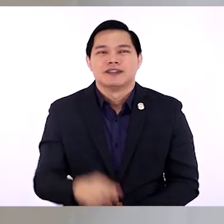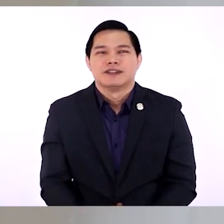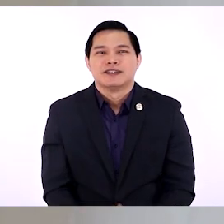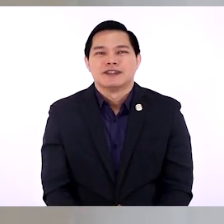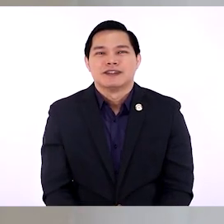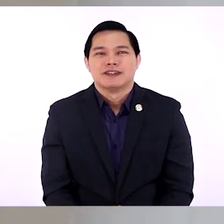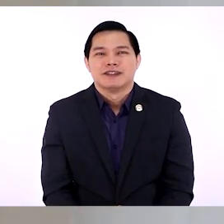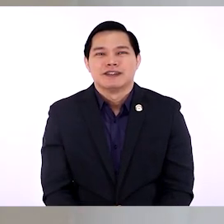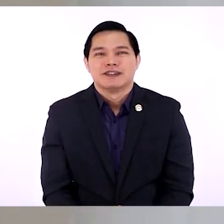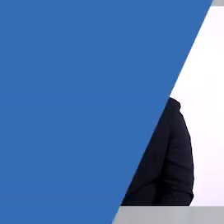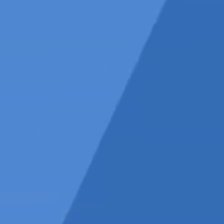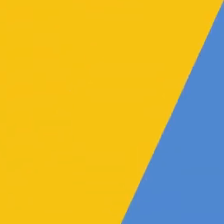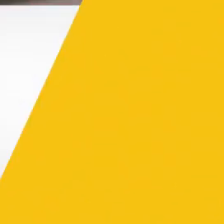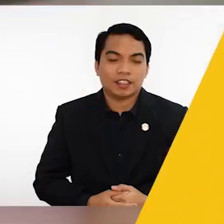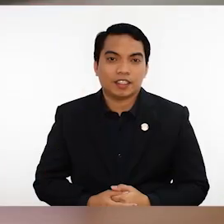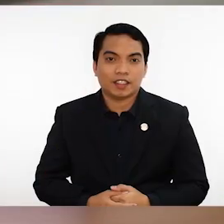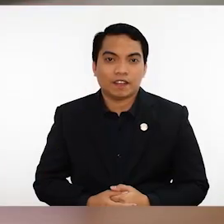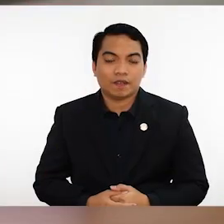Network.